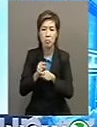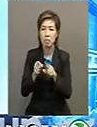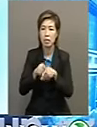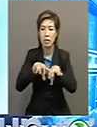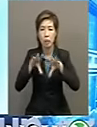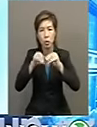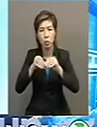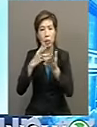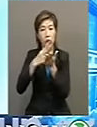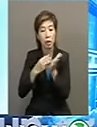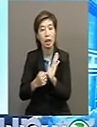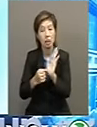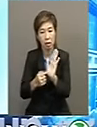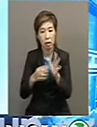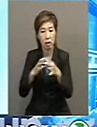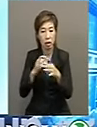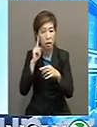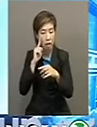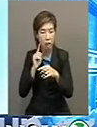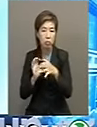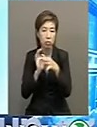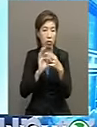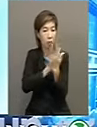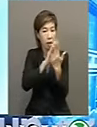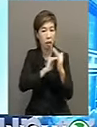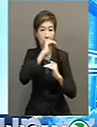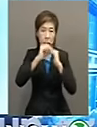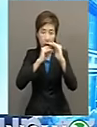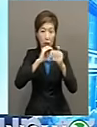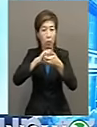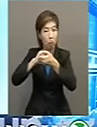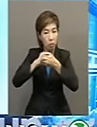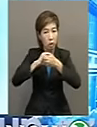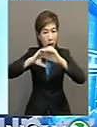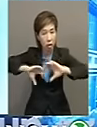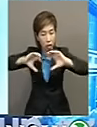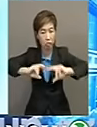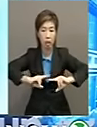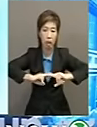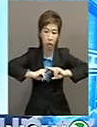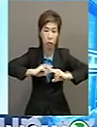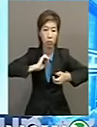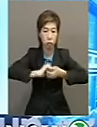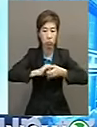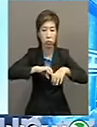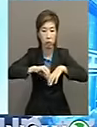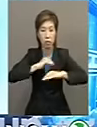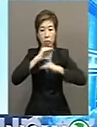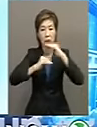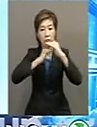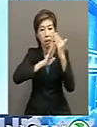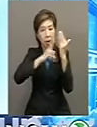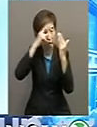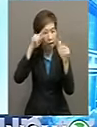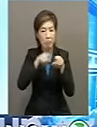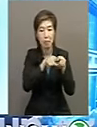่ก็จะไปพูดถึงกรอบในการพัฒนาประเทศคามรวมไม้ร่วมมอกันระหวางภาครัดภาคไอกระชนให้ขับเคลื่อนบ้านมองไปใน